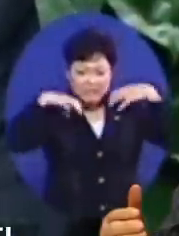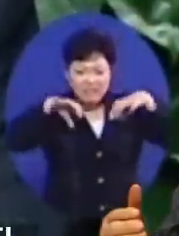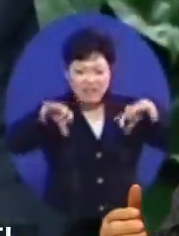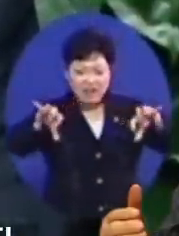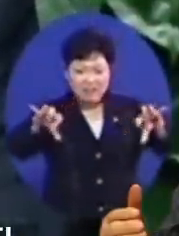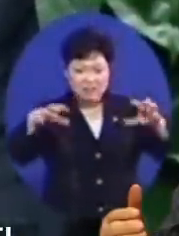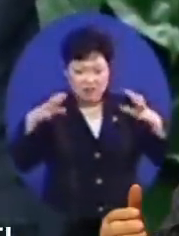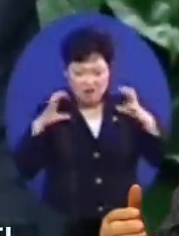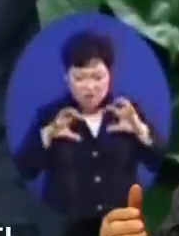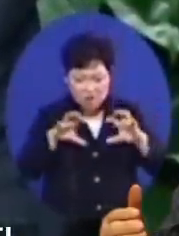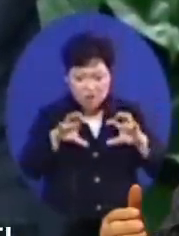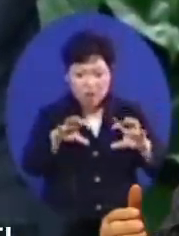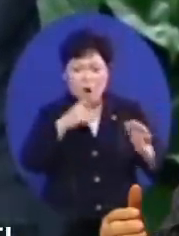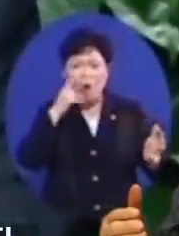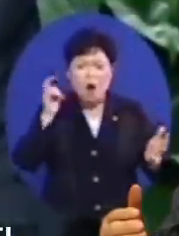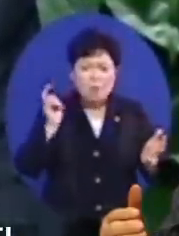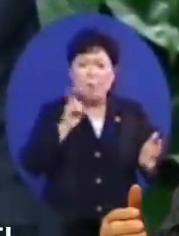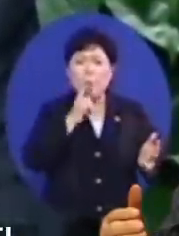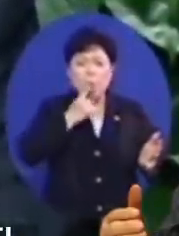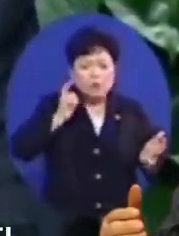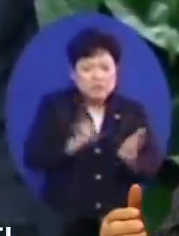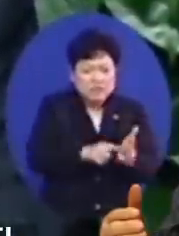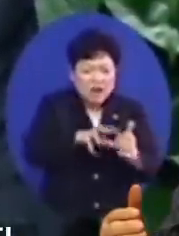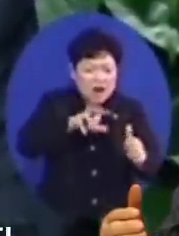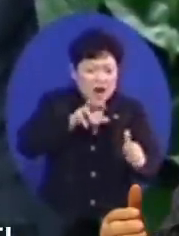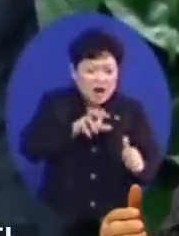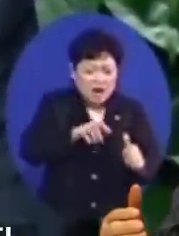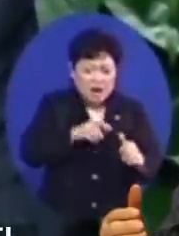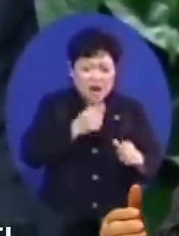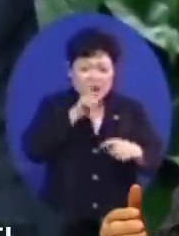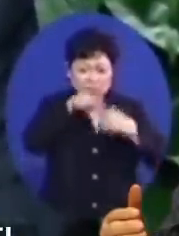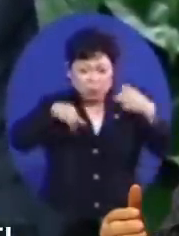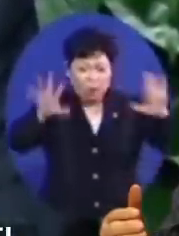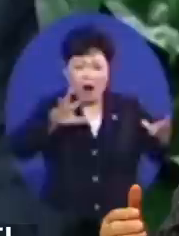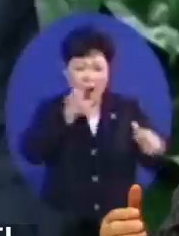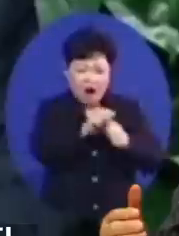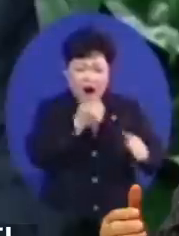호랑이에게 쉽게 잡혀먹습니다. 일단 땅 위에 내려와서 뱀을